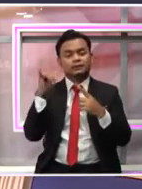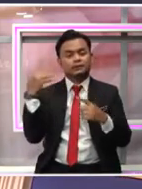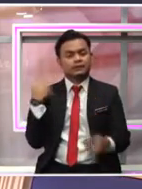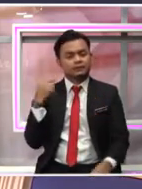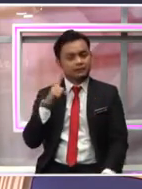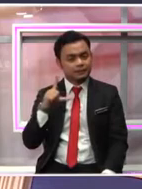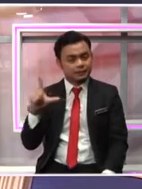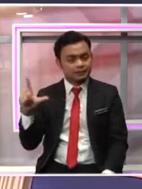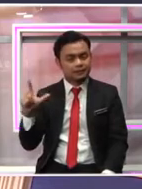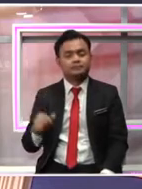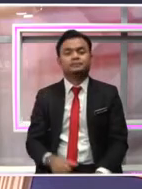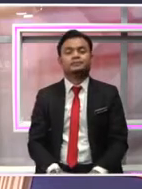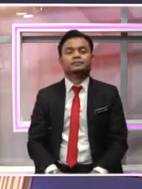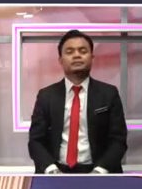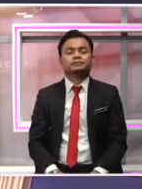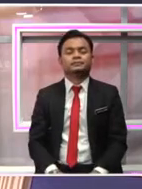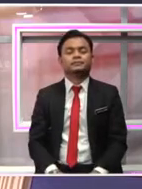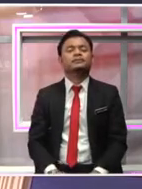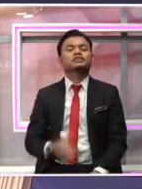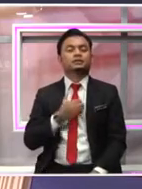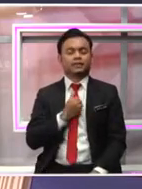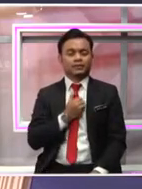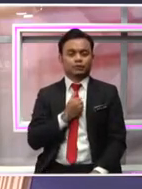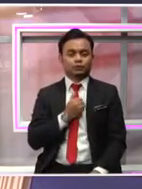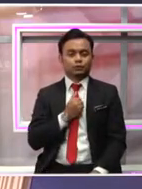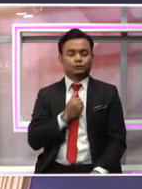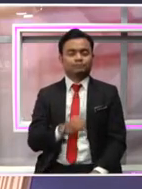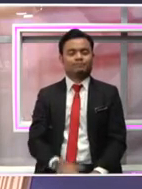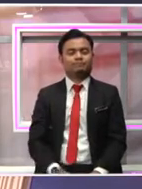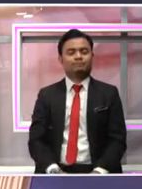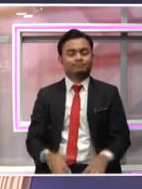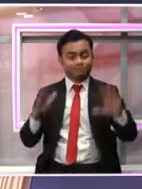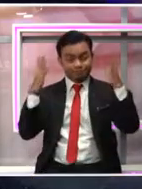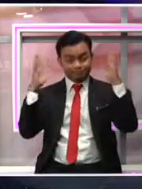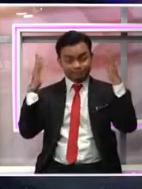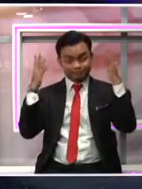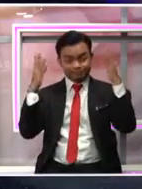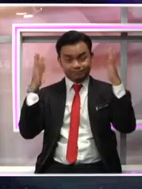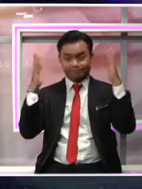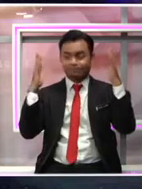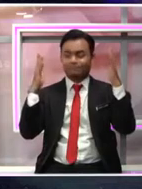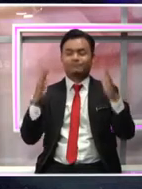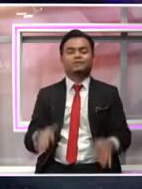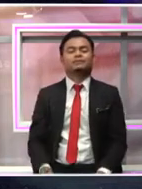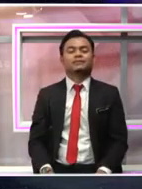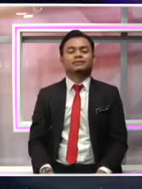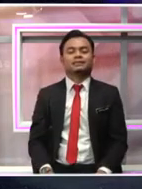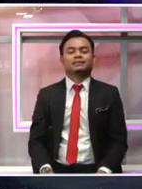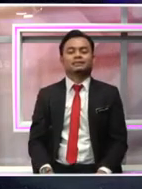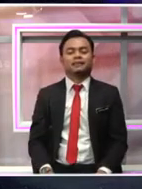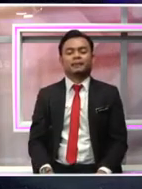depannya adalah Hai jantung Iya memberi tepukan untuk Nisa dan anak-anak murid di rumah